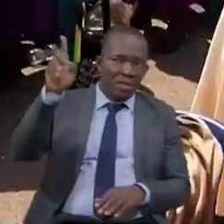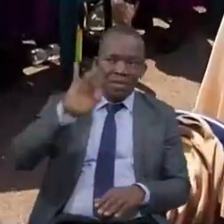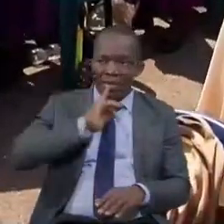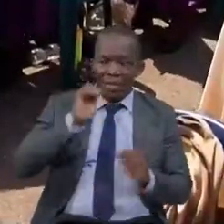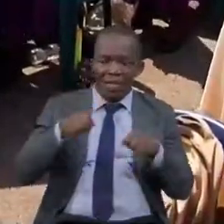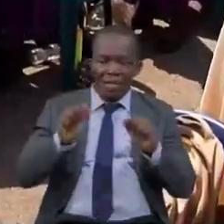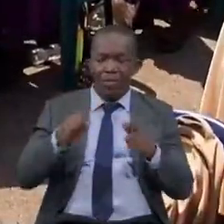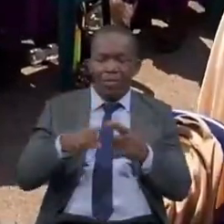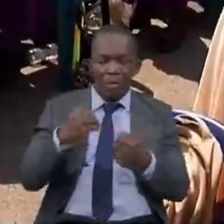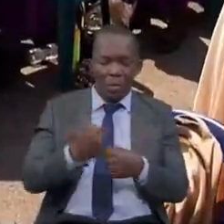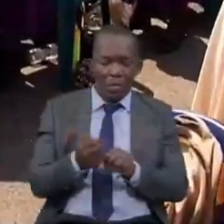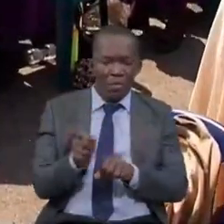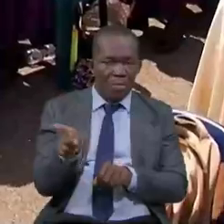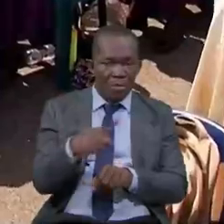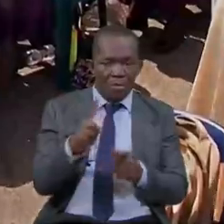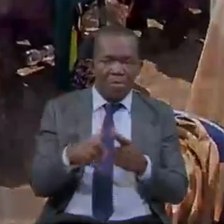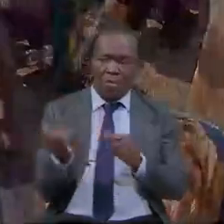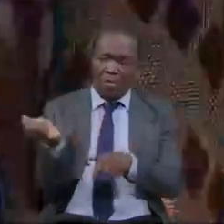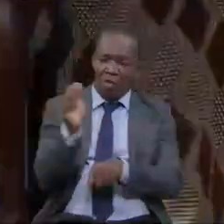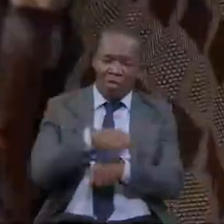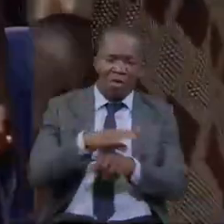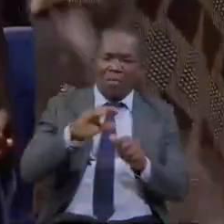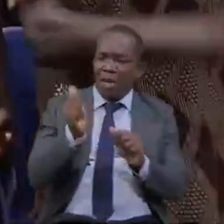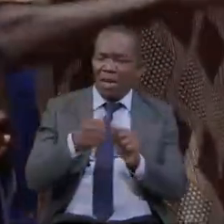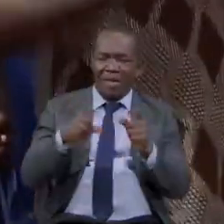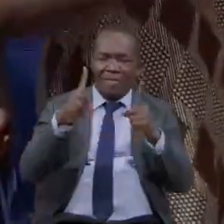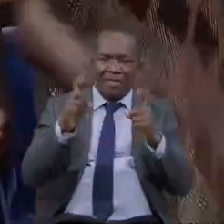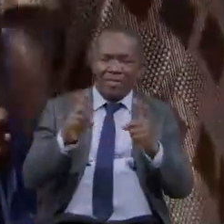Il est toujours capable de t'aider à vaincre toute épreuve.